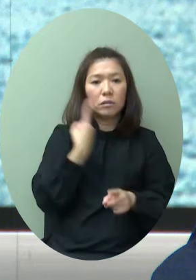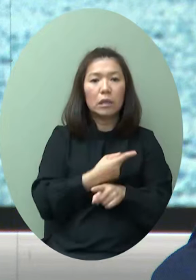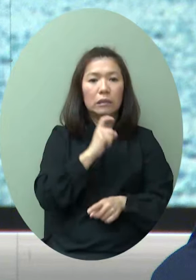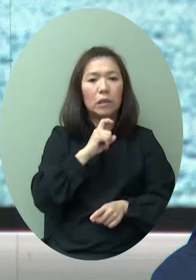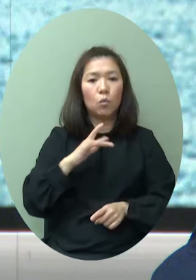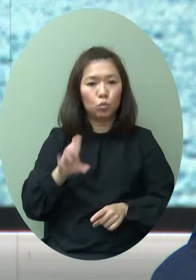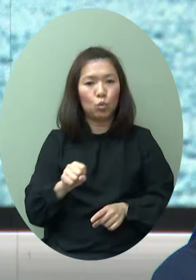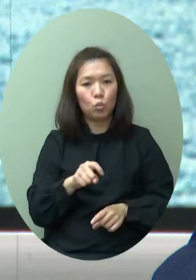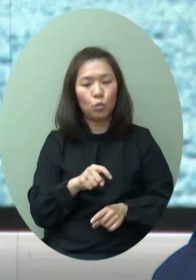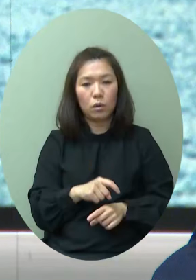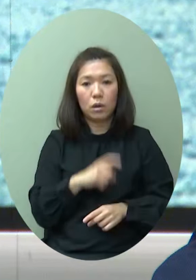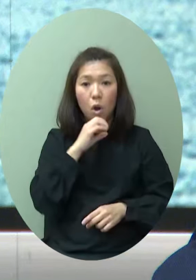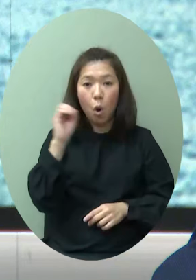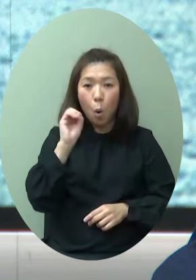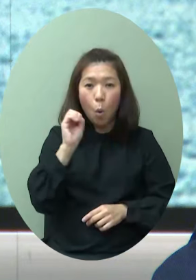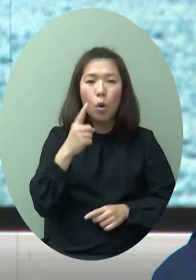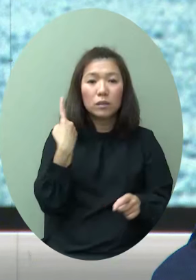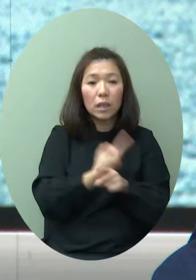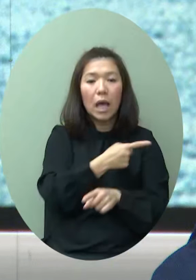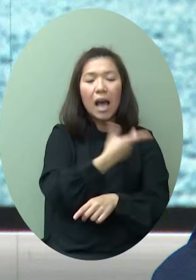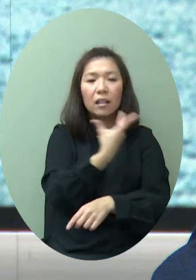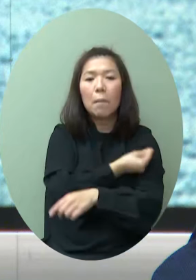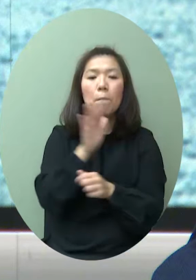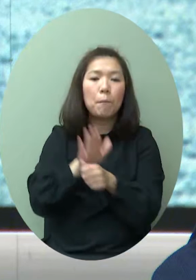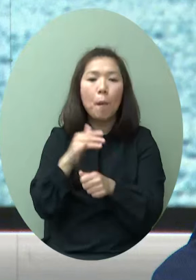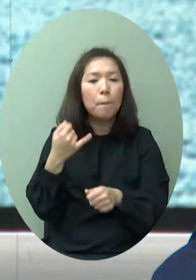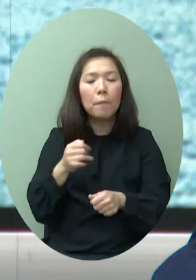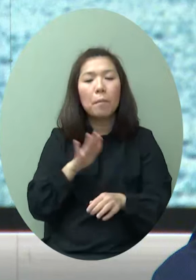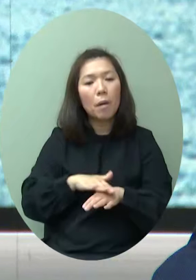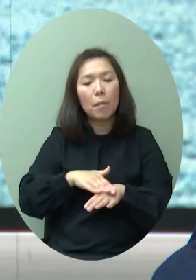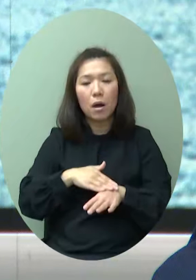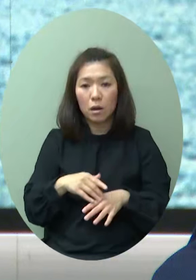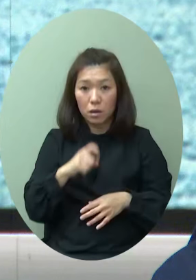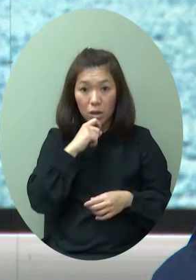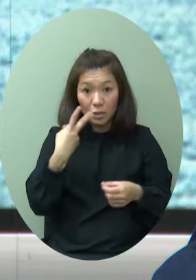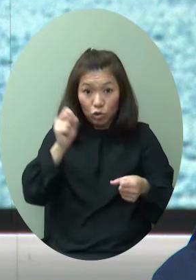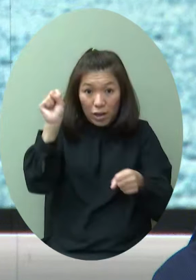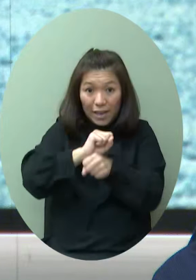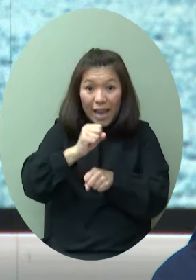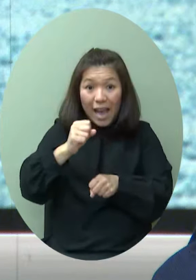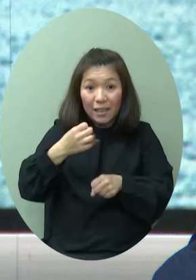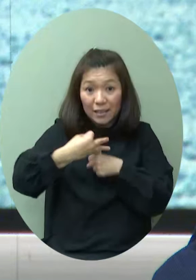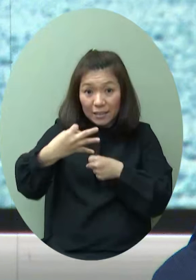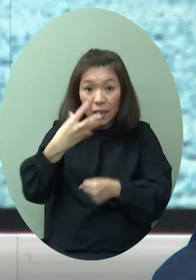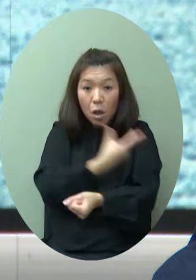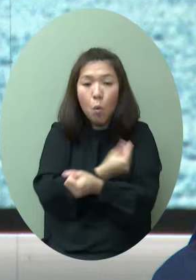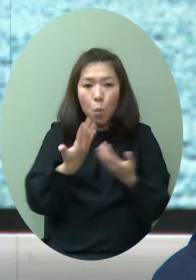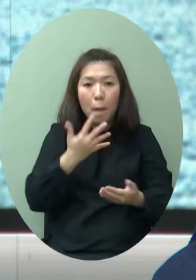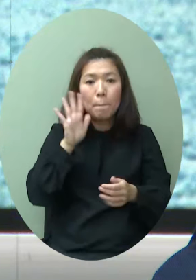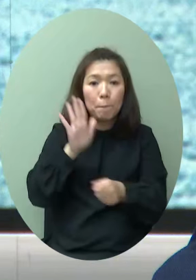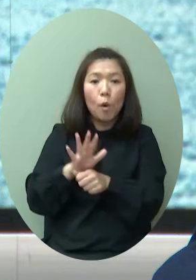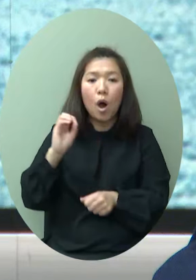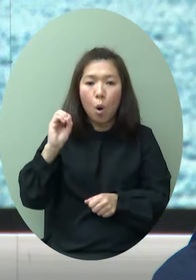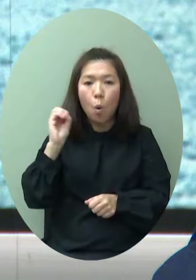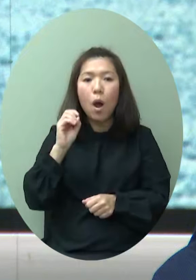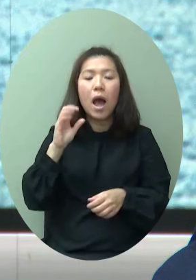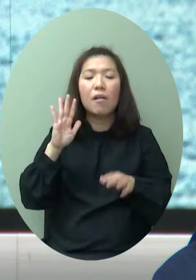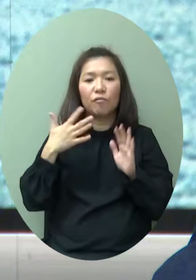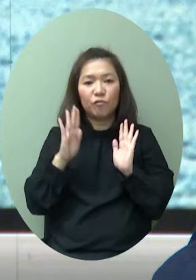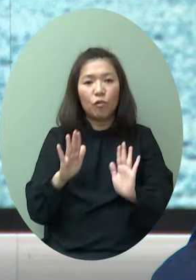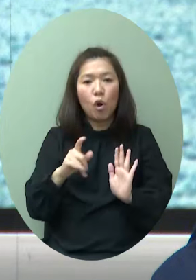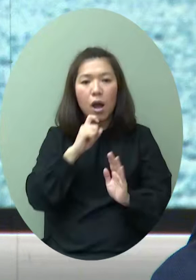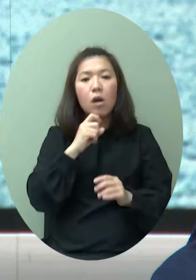在 Omicron 來說那個效能是低一點，但如果再打一針加強劑的時候也都會是可以有效令到那個免疫力或者